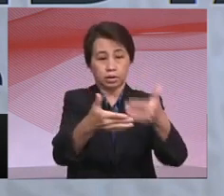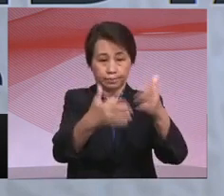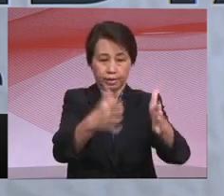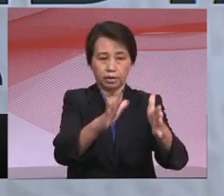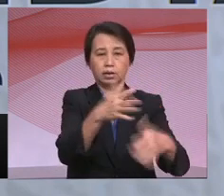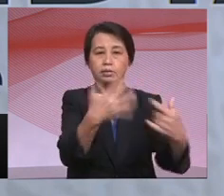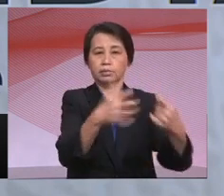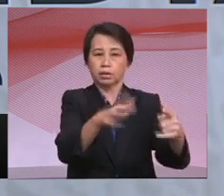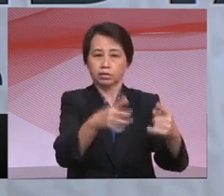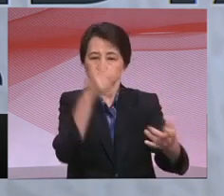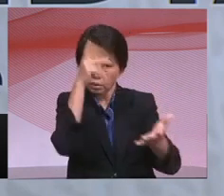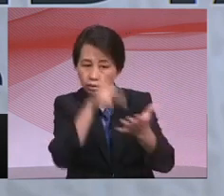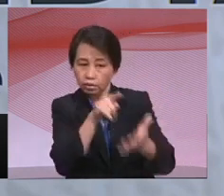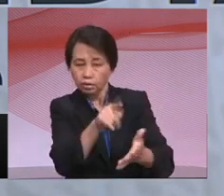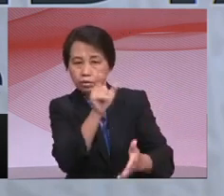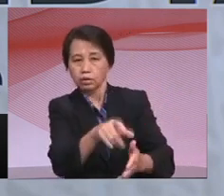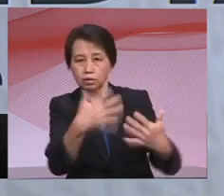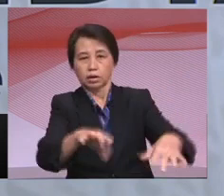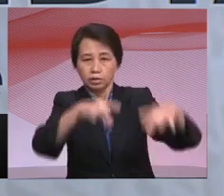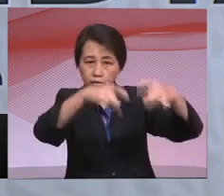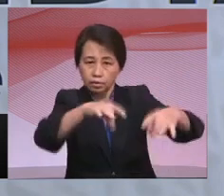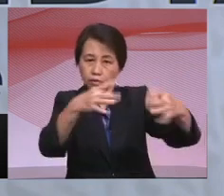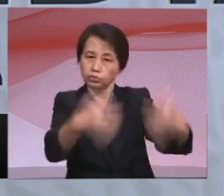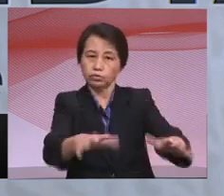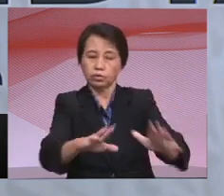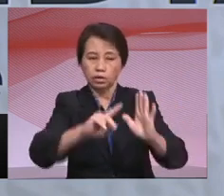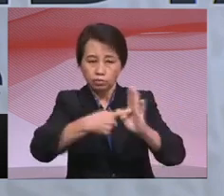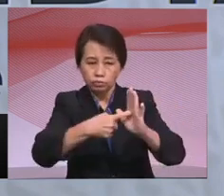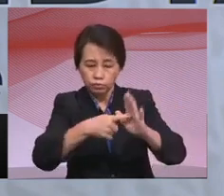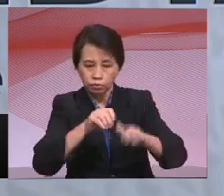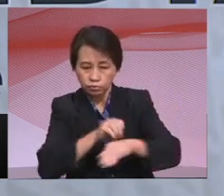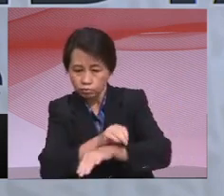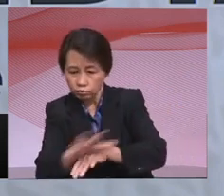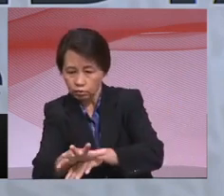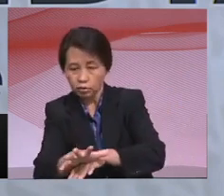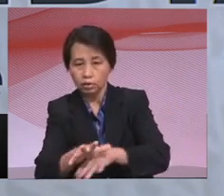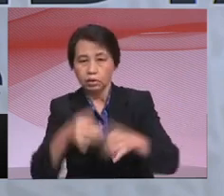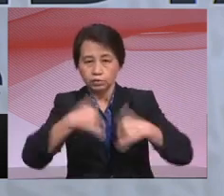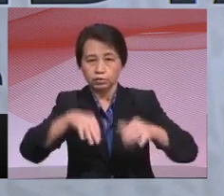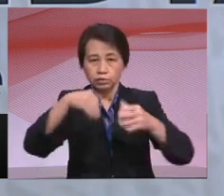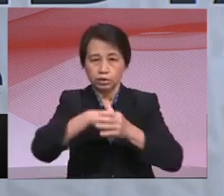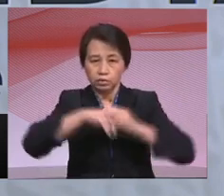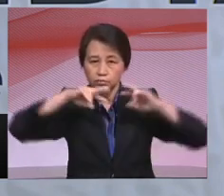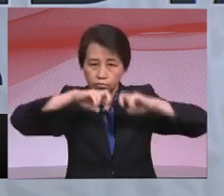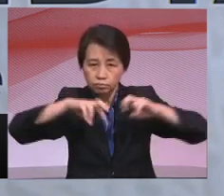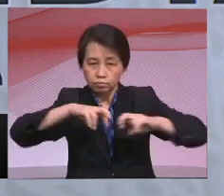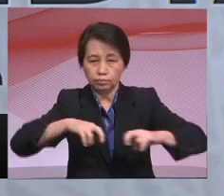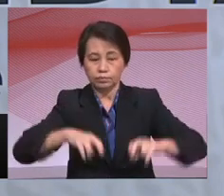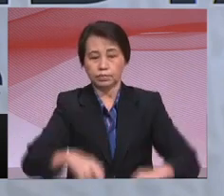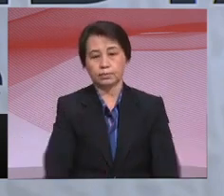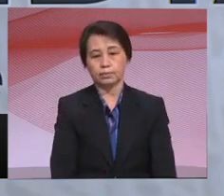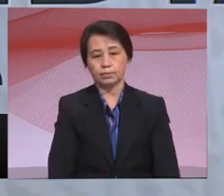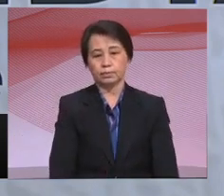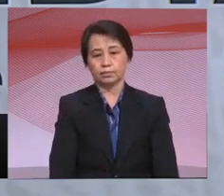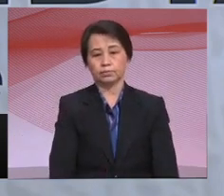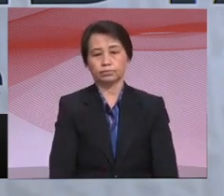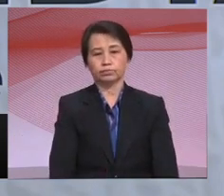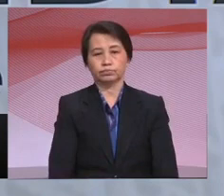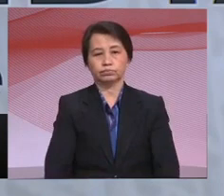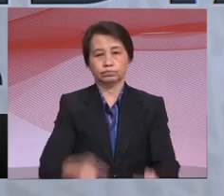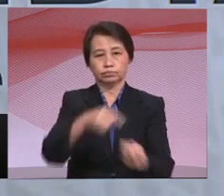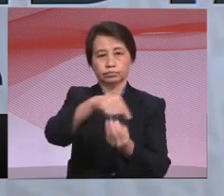pun dikenal pasti dan disaring. Punca jangkitan kes ini adalah masih dalam siasatan.